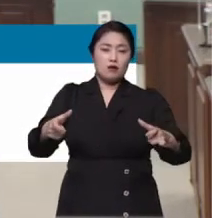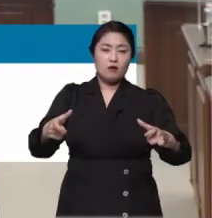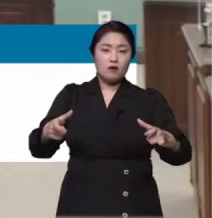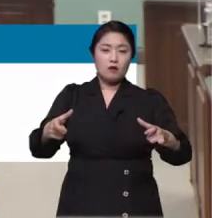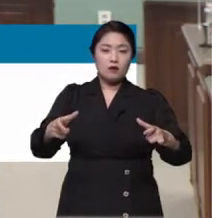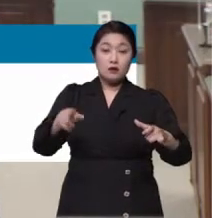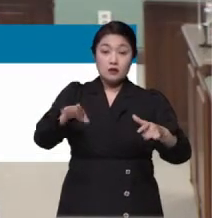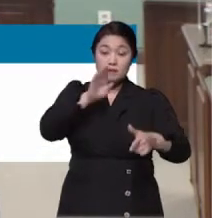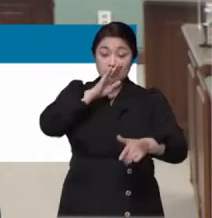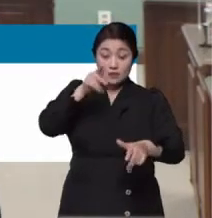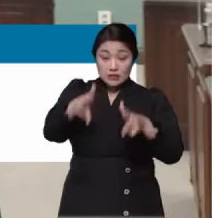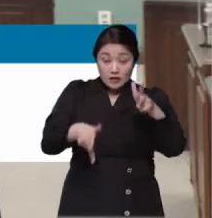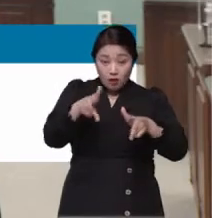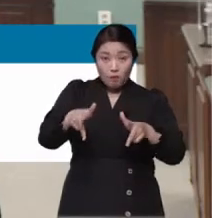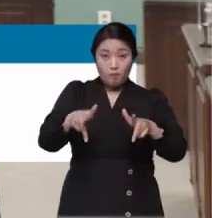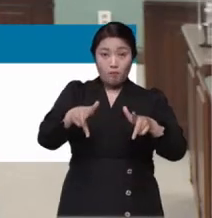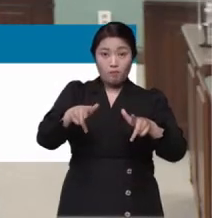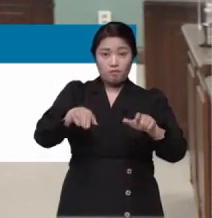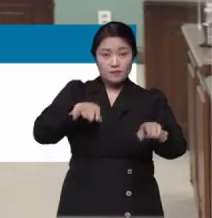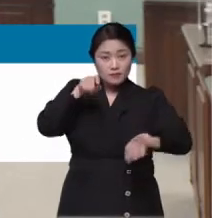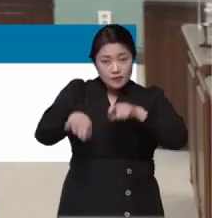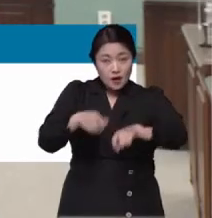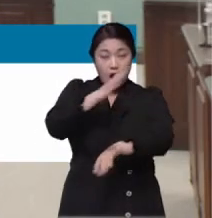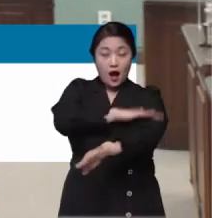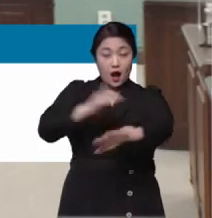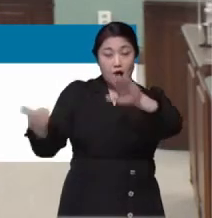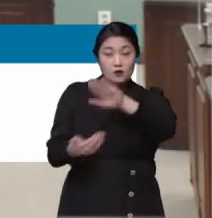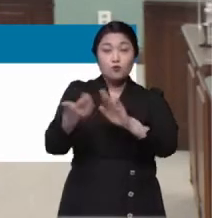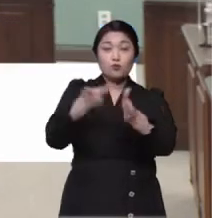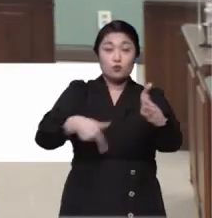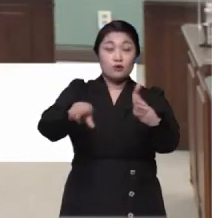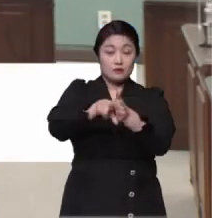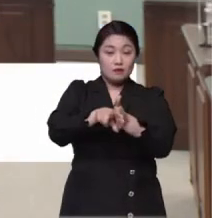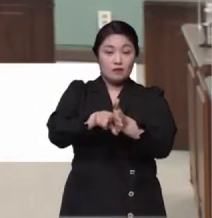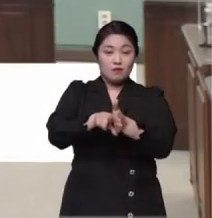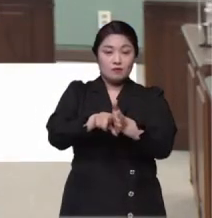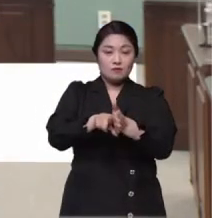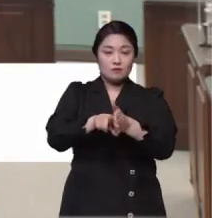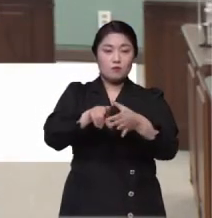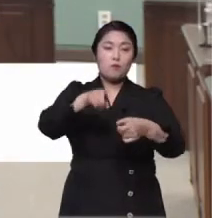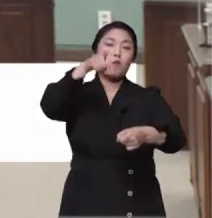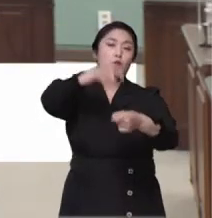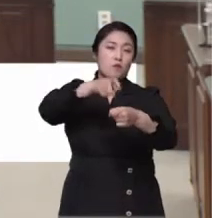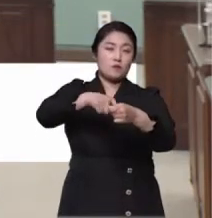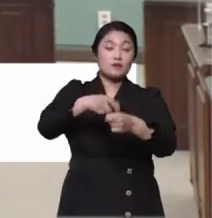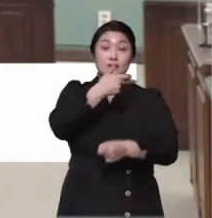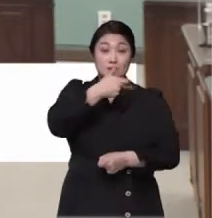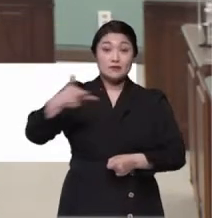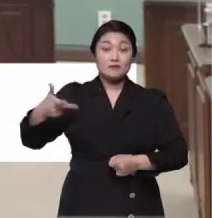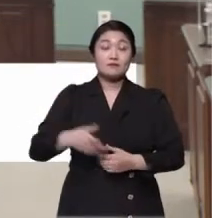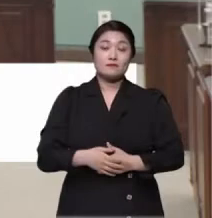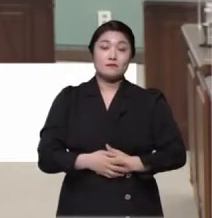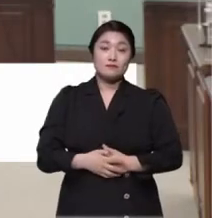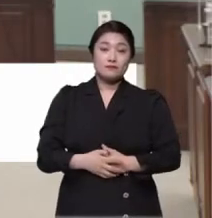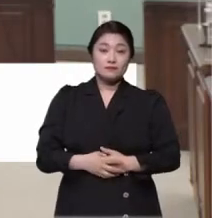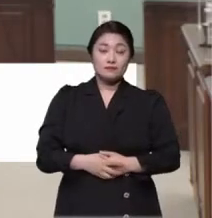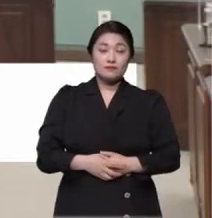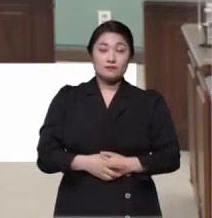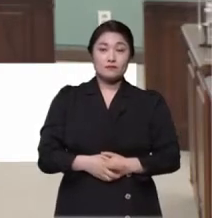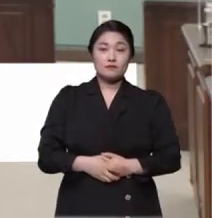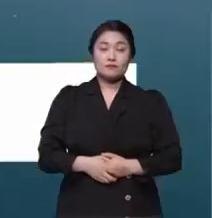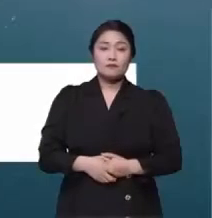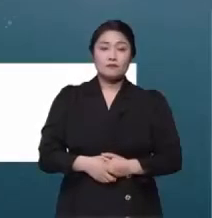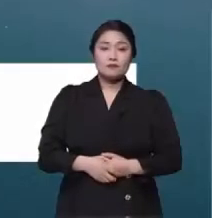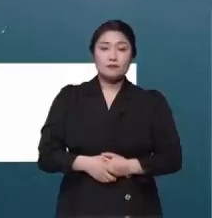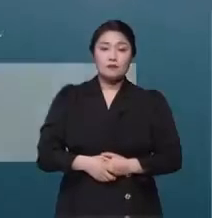그 지역에서 기대하는 그런 사업들로 이어질 수 있게끔 하고자 하는 것이 저희가 궁극적으로 목표로 하고